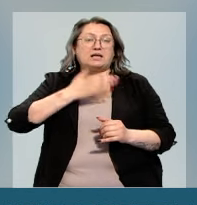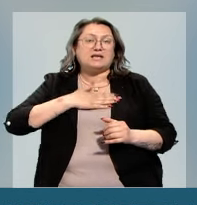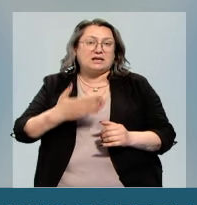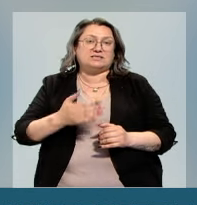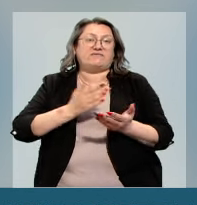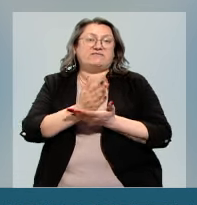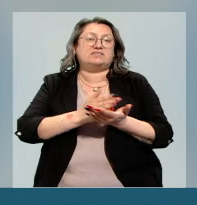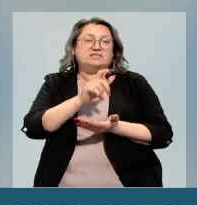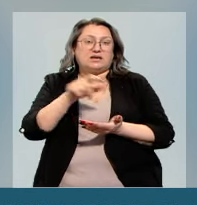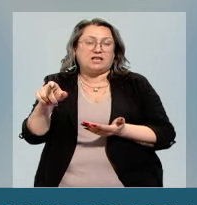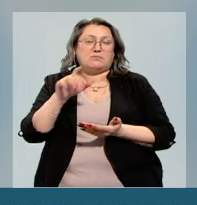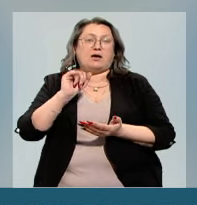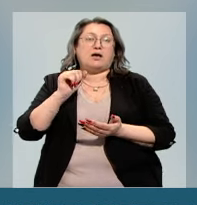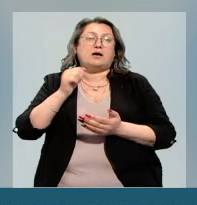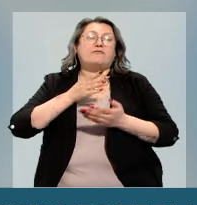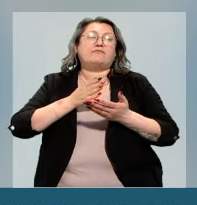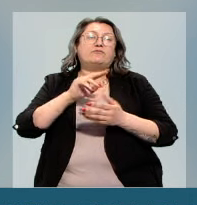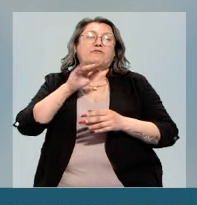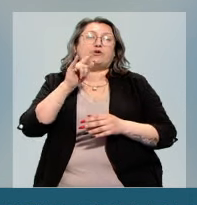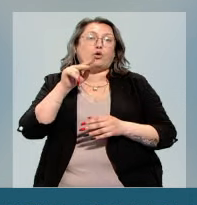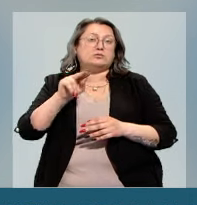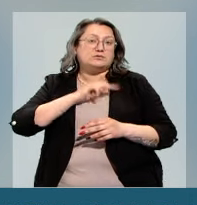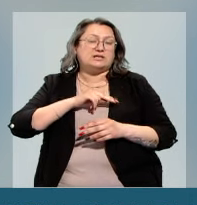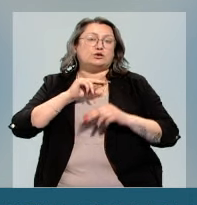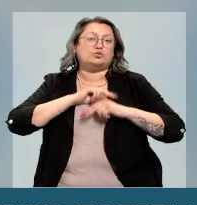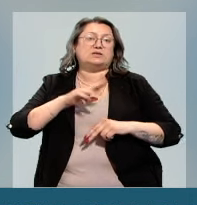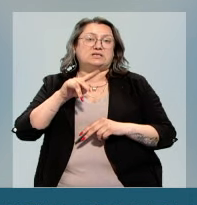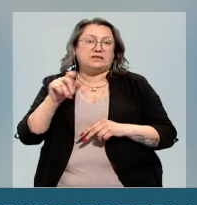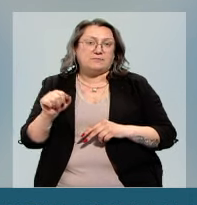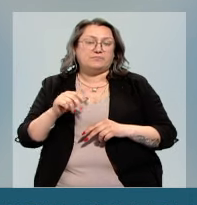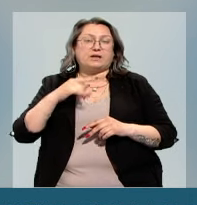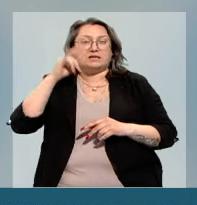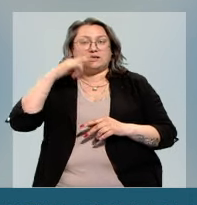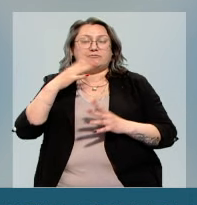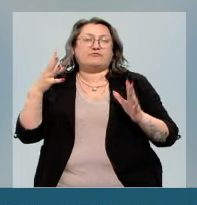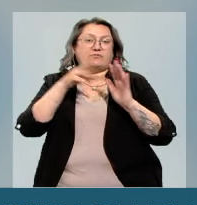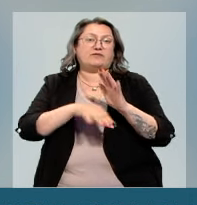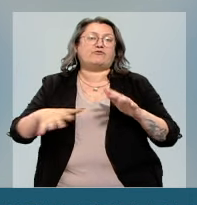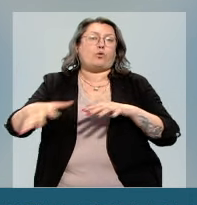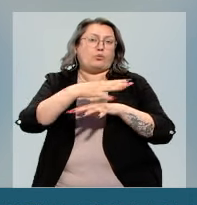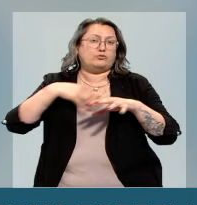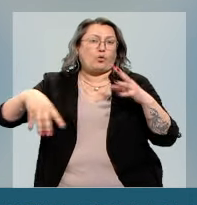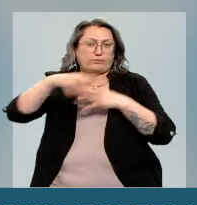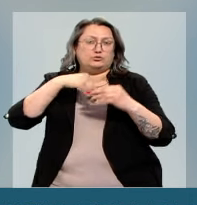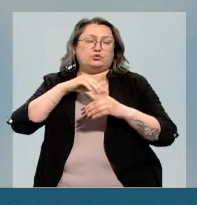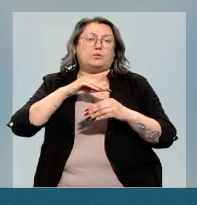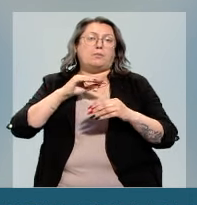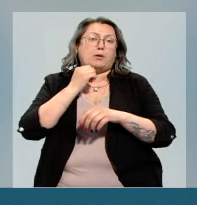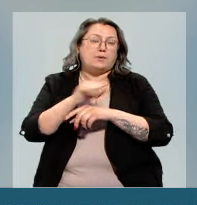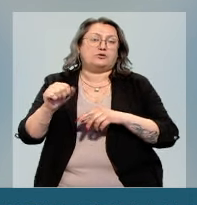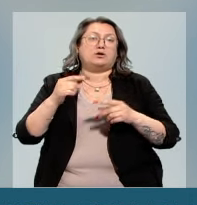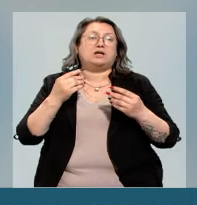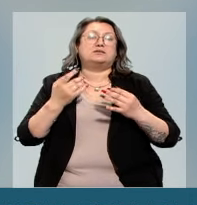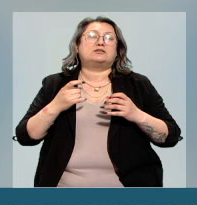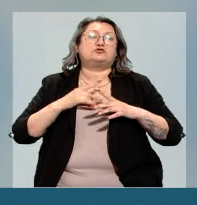благодарности ветеранам, фронтовикам и труженикам тыла. Казахстан внес огромный вклад в общую победу, торжество справедливости